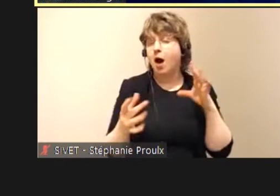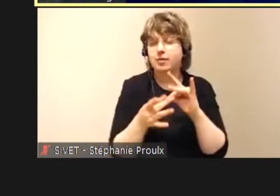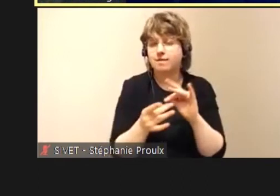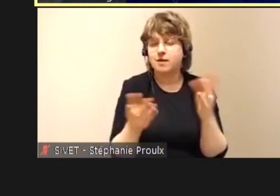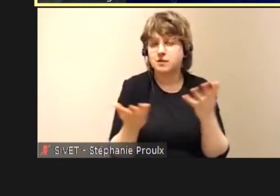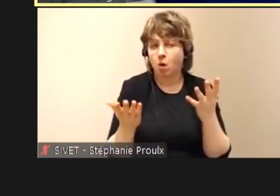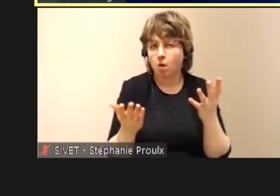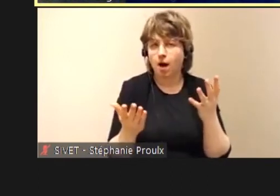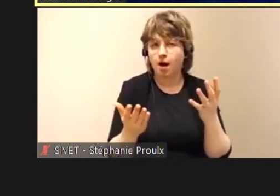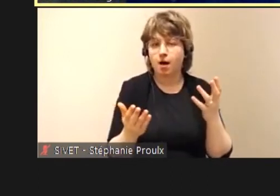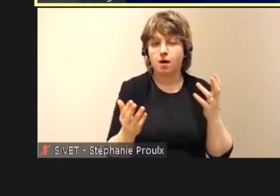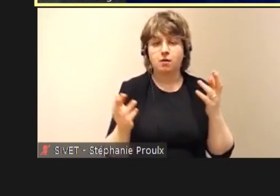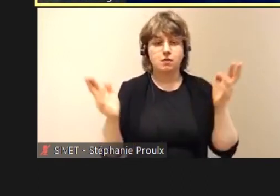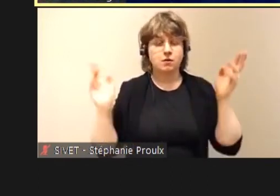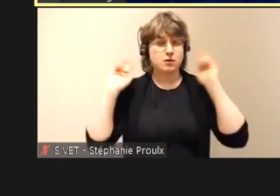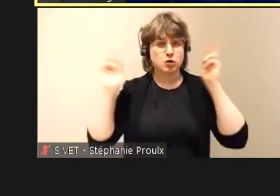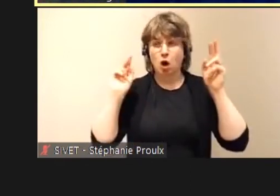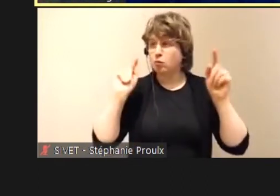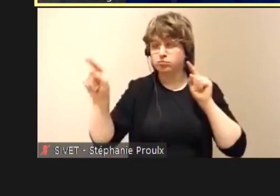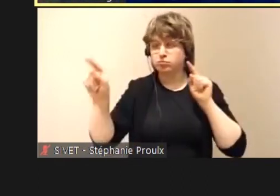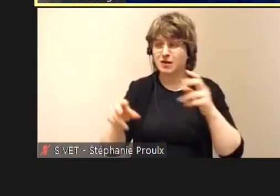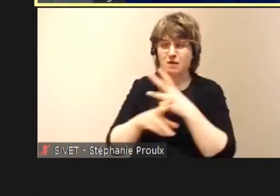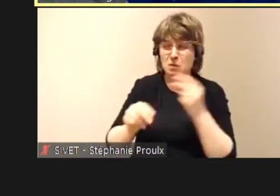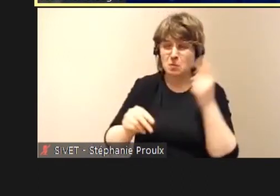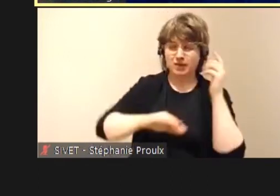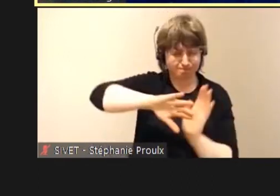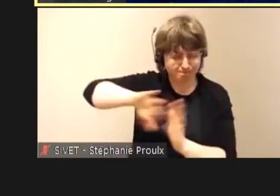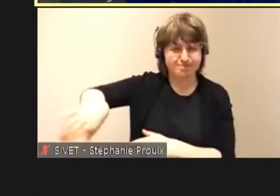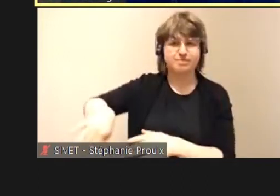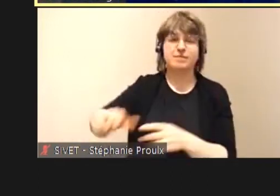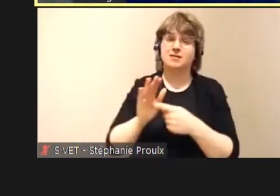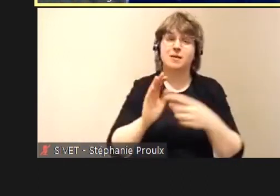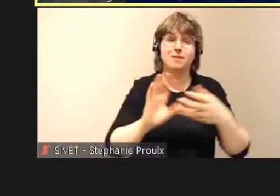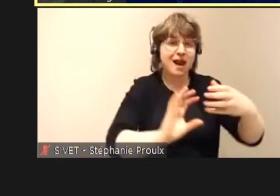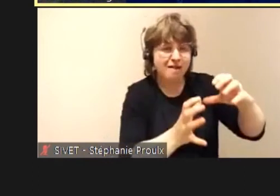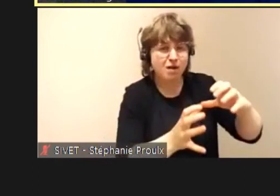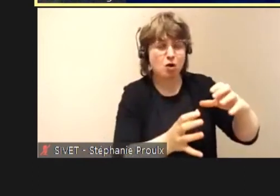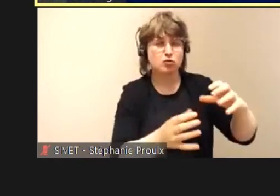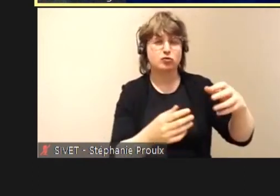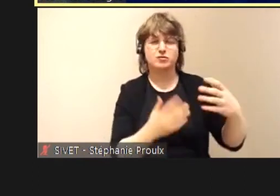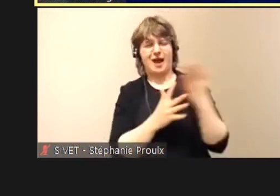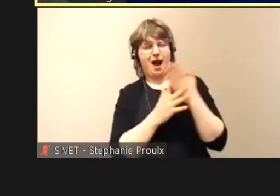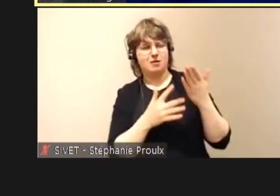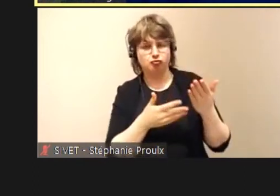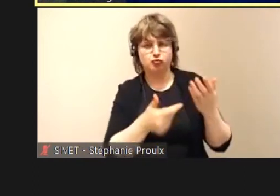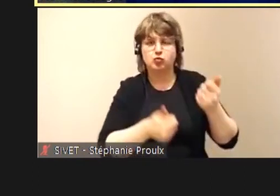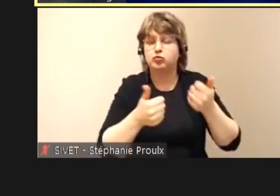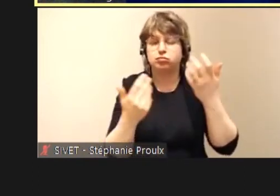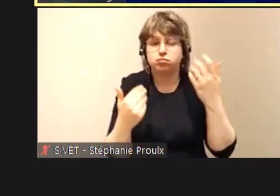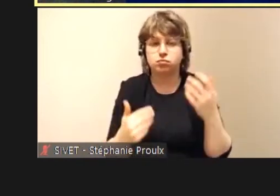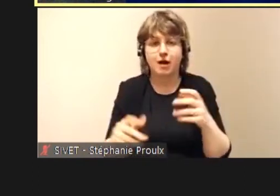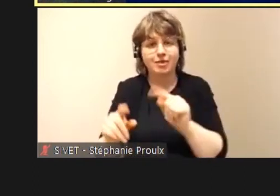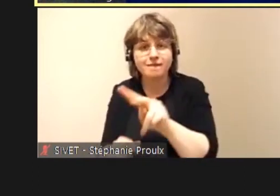c'est toutes sortes de sons qu'on ne veut pas entendre. Alors, ça peut être la laveuse, ça peut être